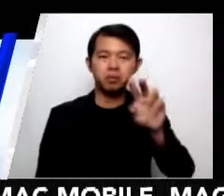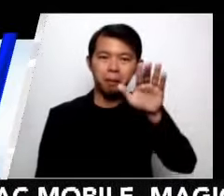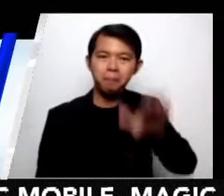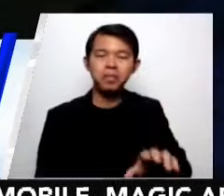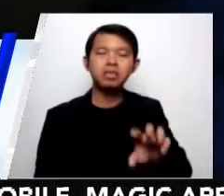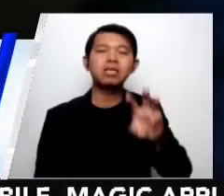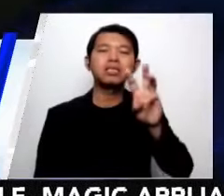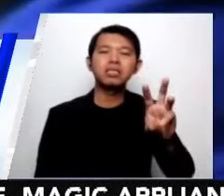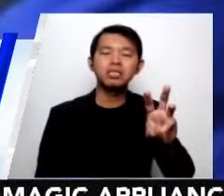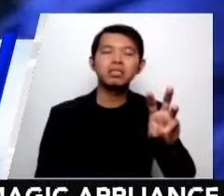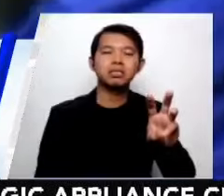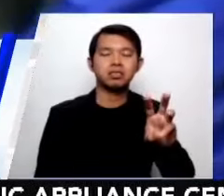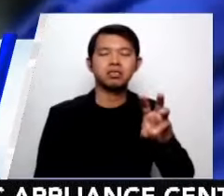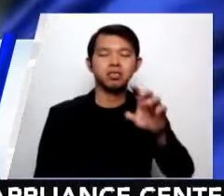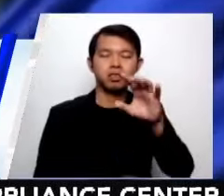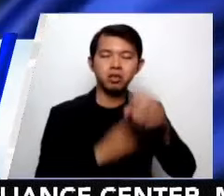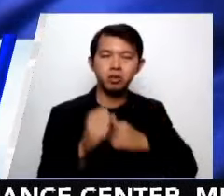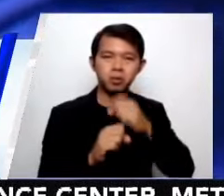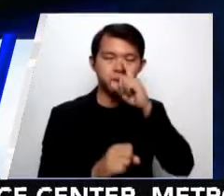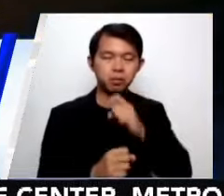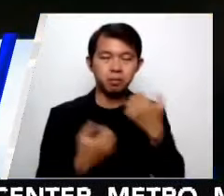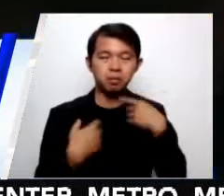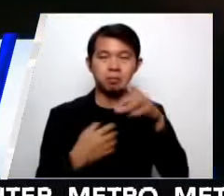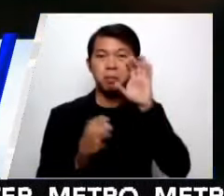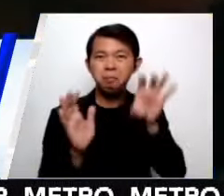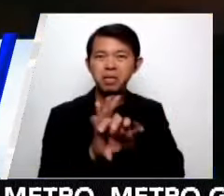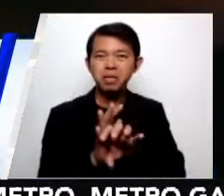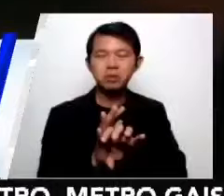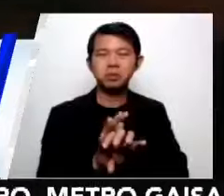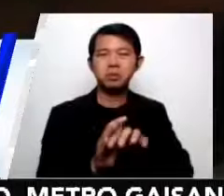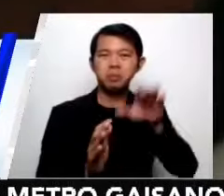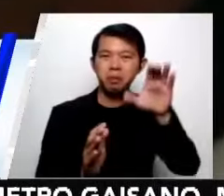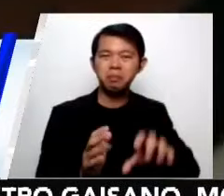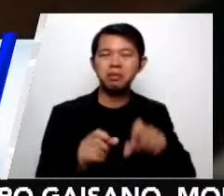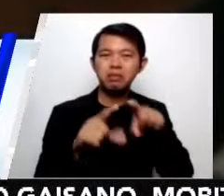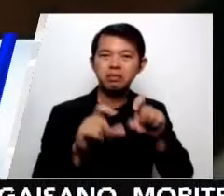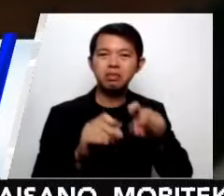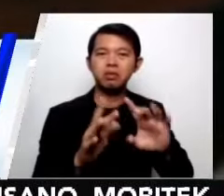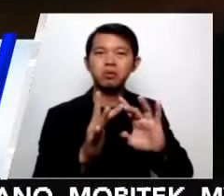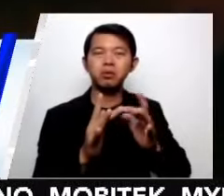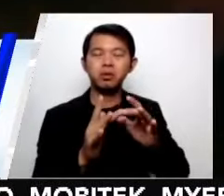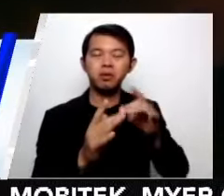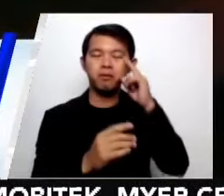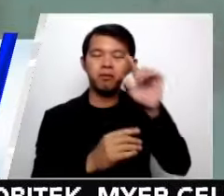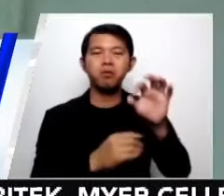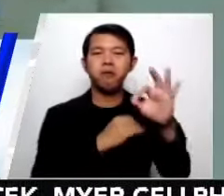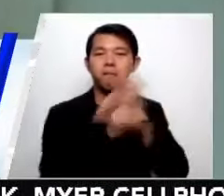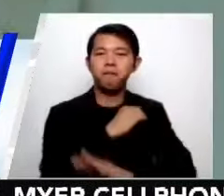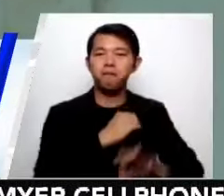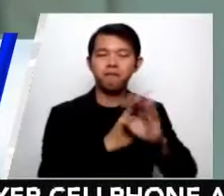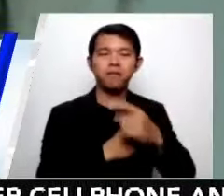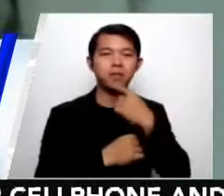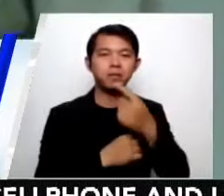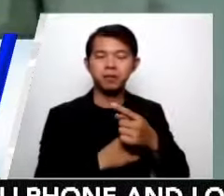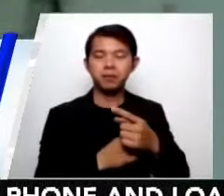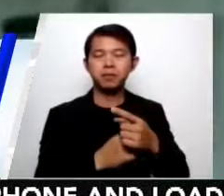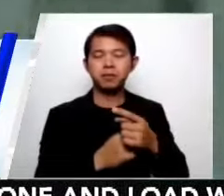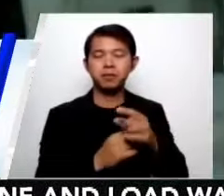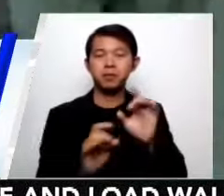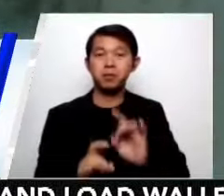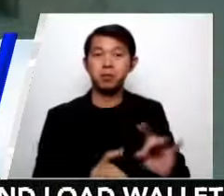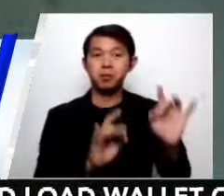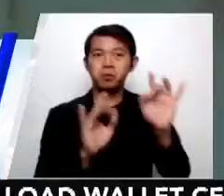litrato ng mga bata na inilalako sa mga dayuhan. Ayon sa NBI, itinimbre ng kanilang Australian counterpart ang mga illegal na